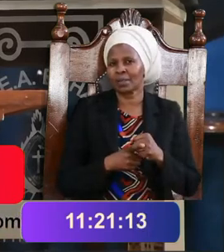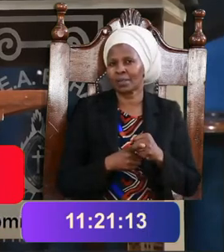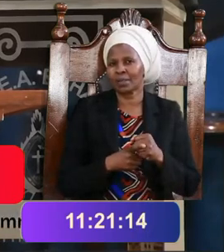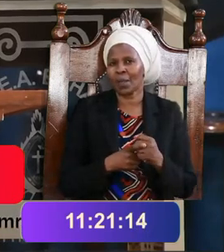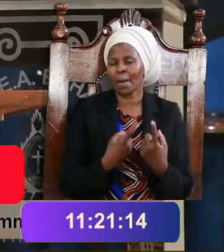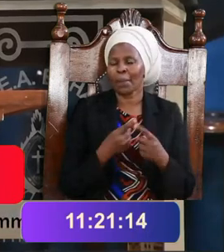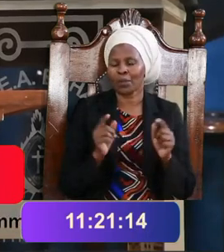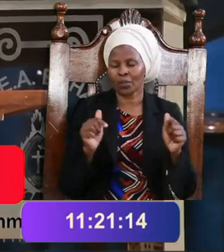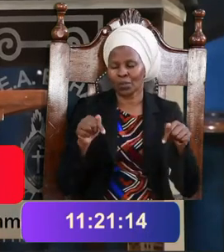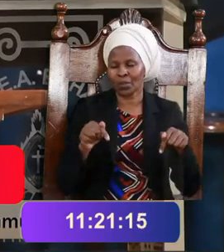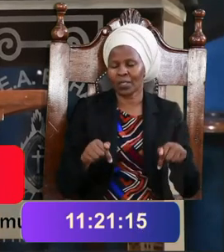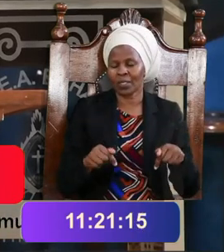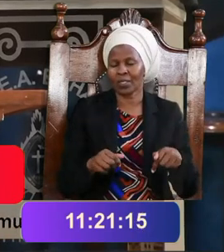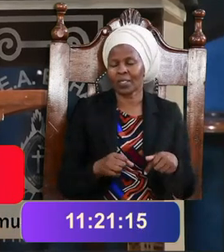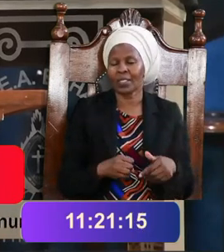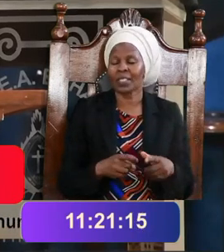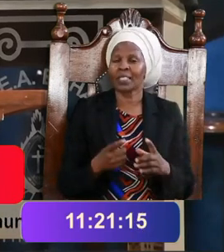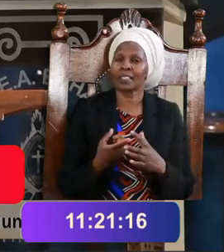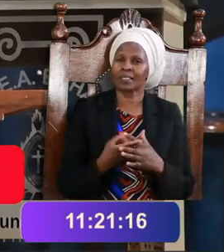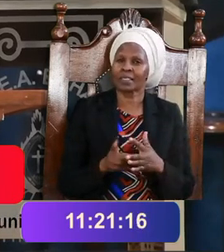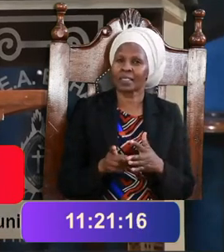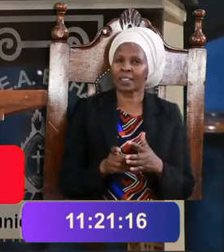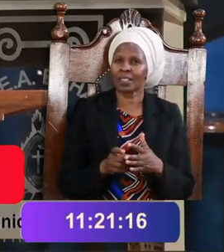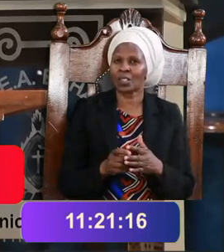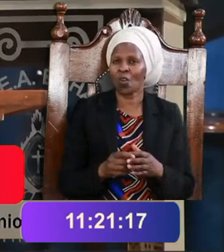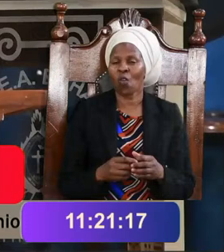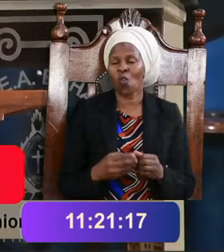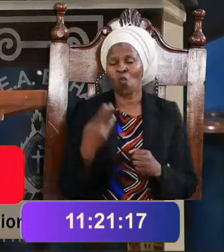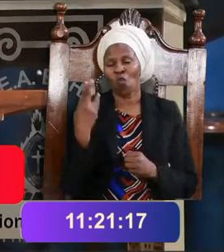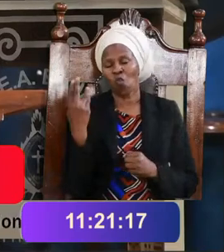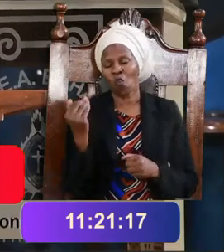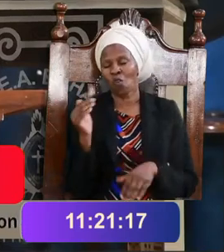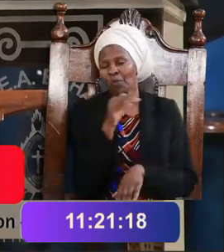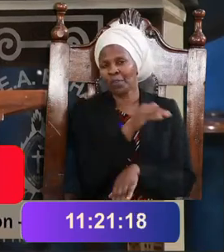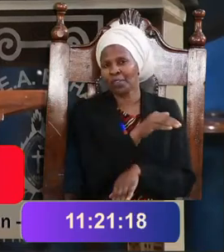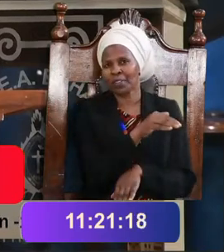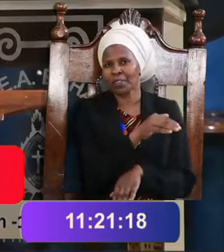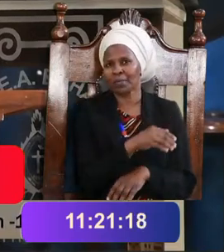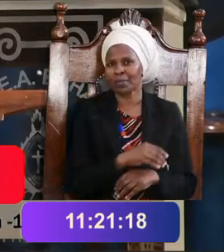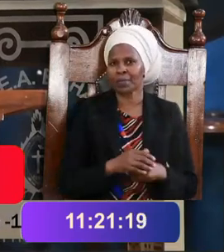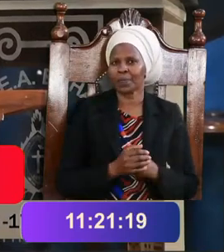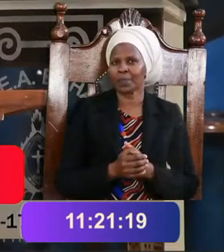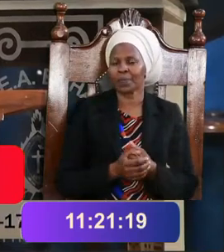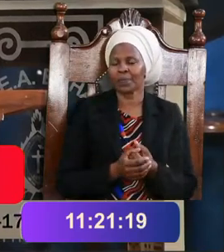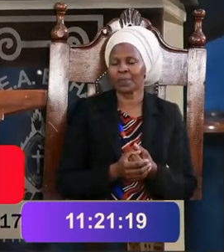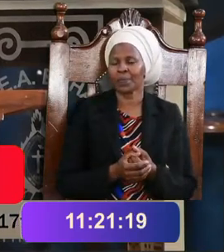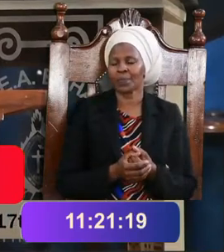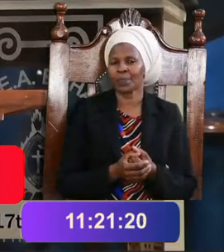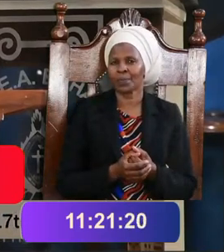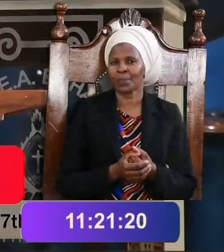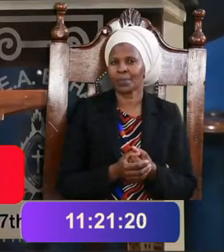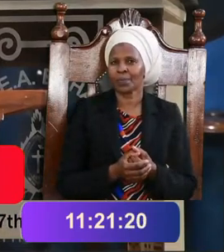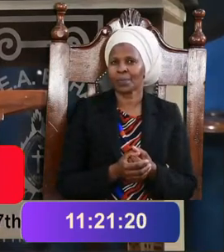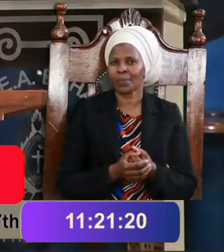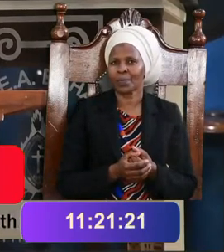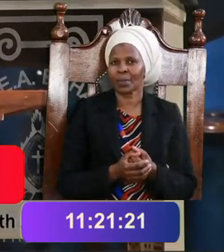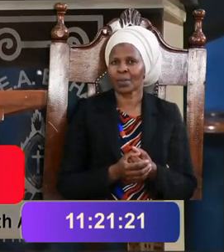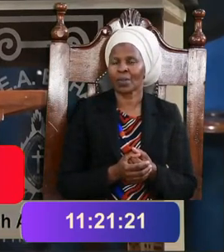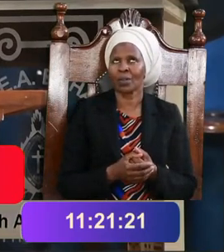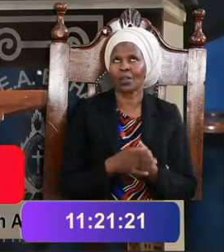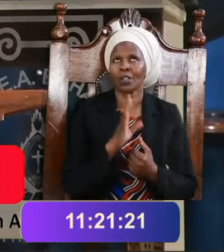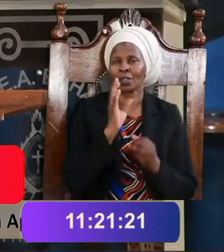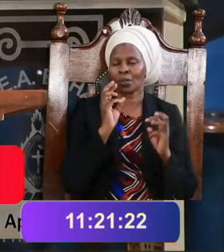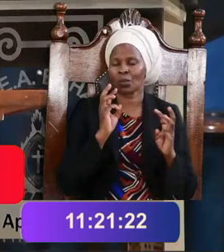lakini leo itakuwa saa 10. Hiyo imetoka kwa yonda Eunice Muridhi. Ni katika kukubali mapenzi ya